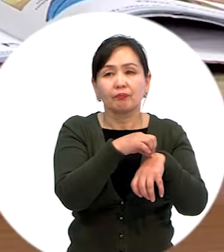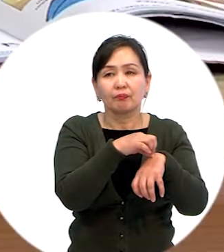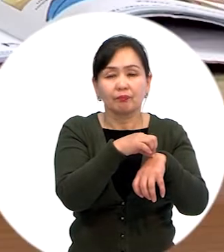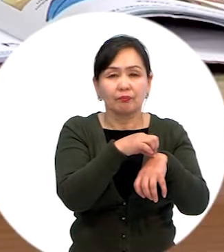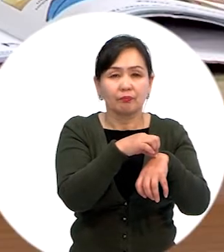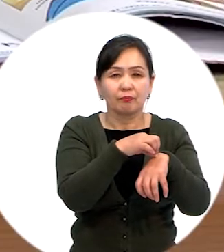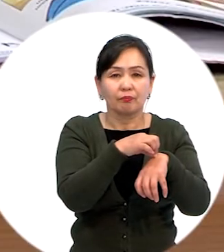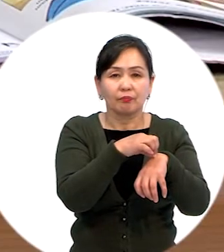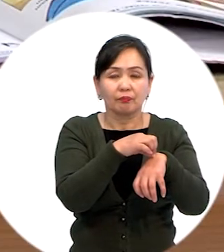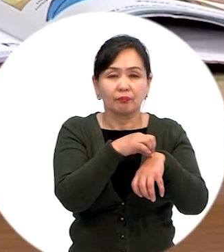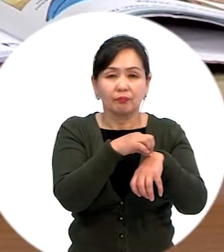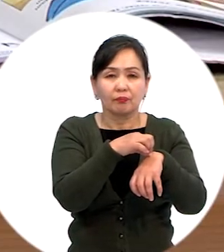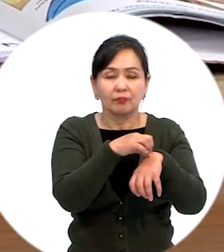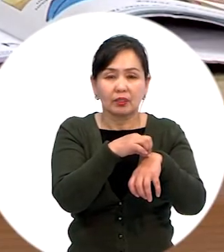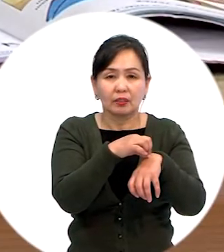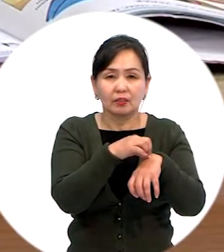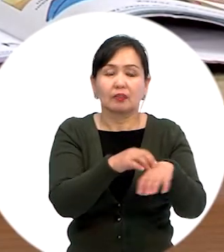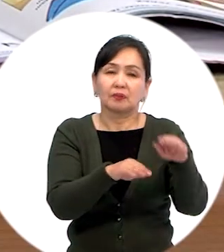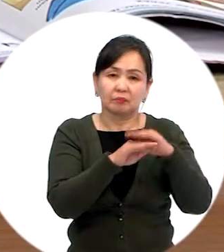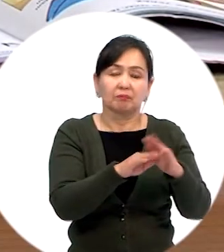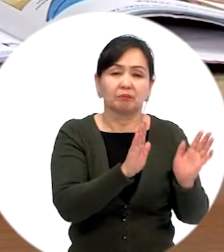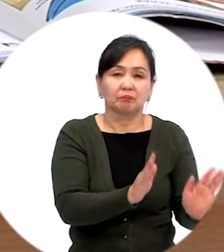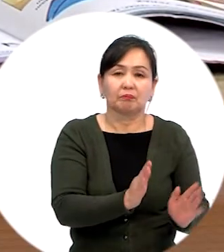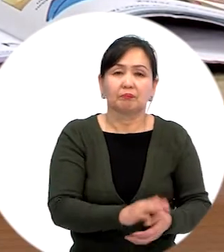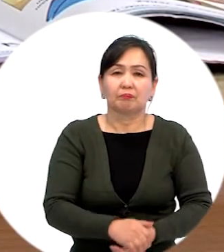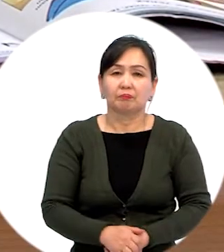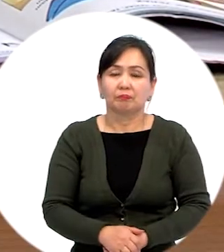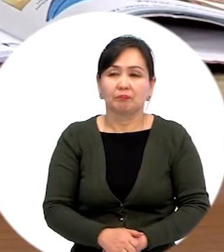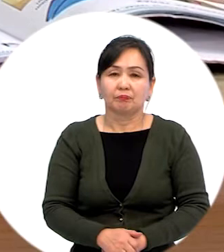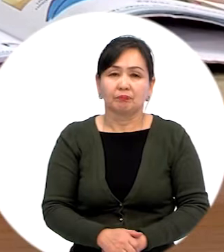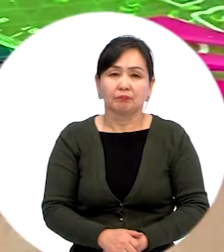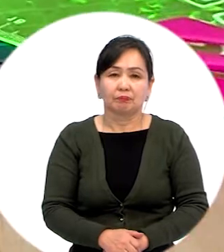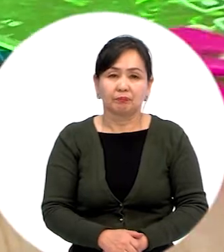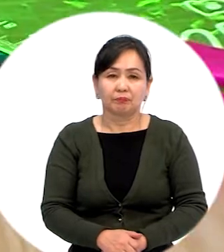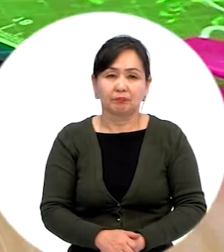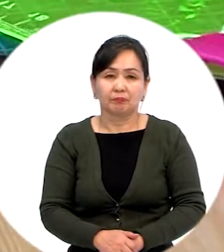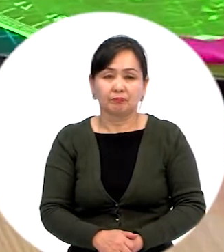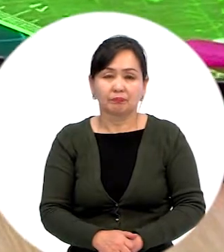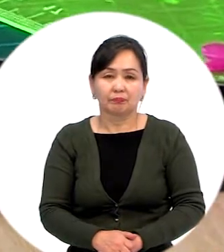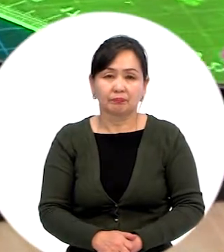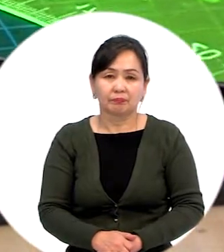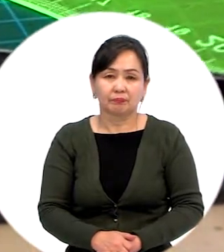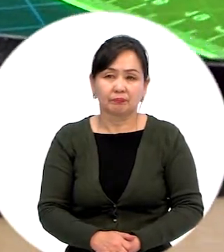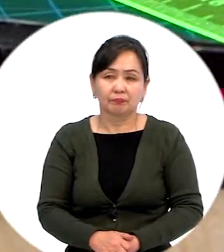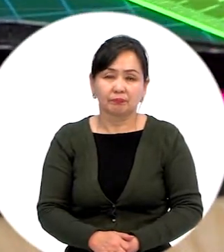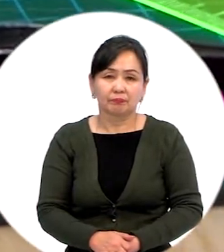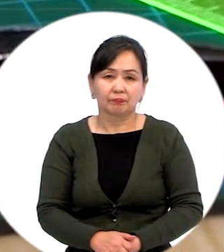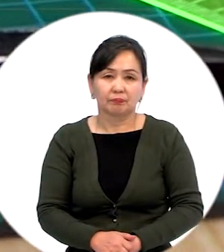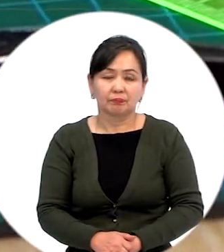За ингээд тарвс маань бэлэн боллоо. Хоёр дахь жимс маань бэлэн боллоо. За дараагийн зүйл